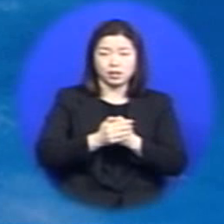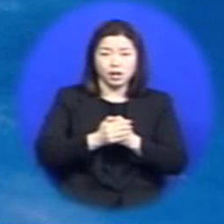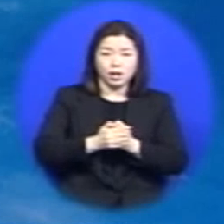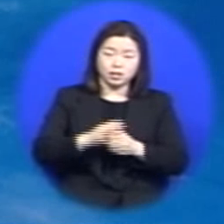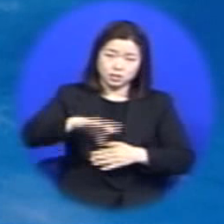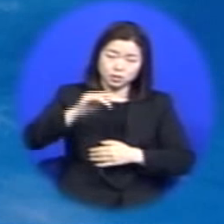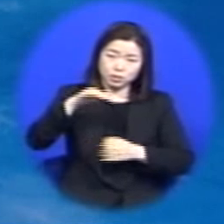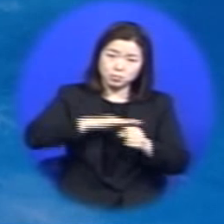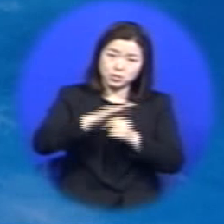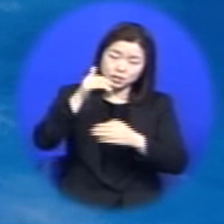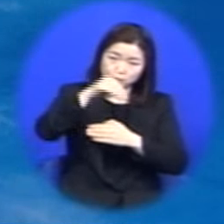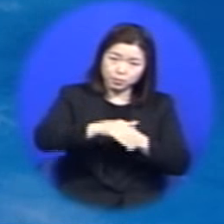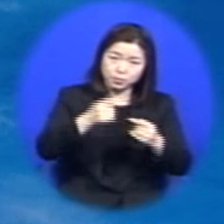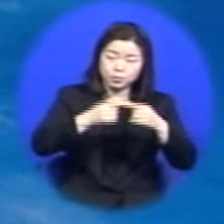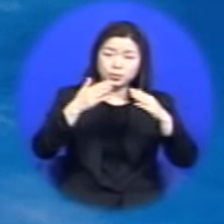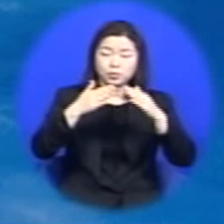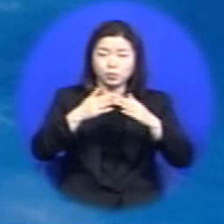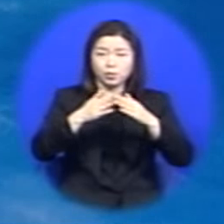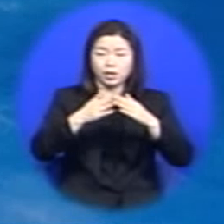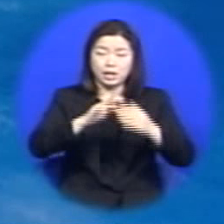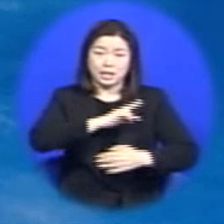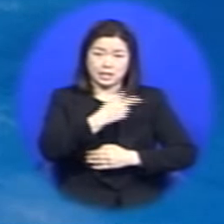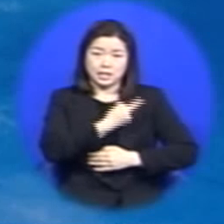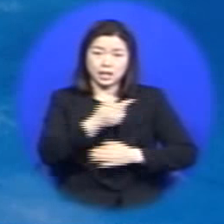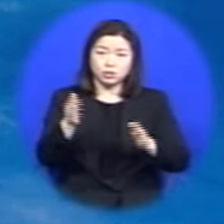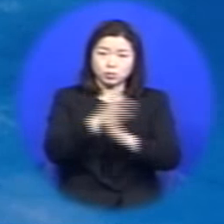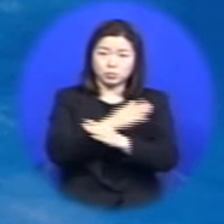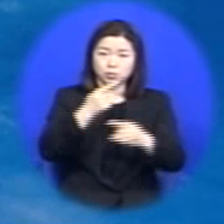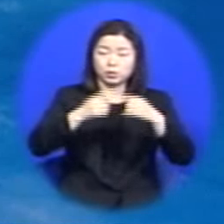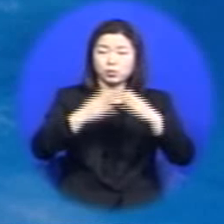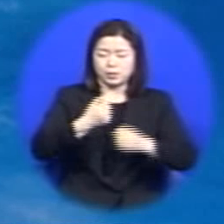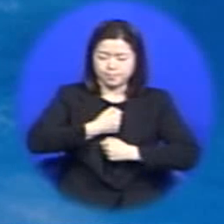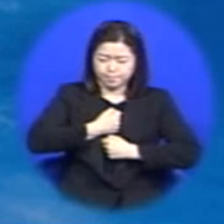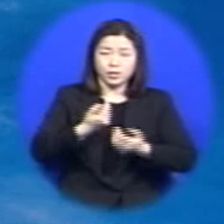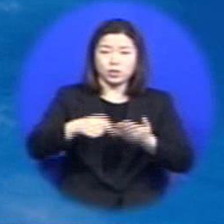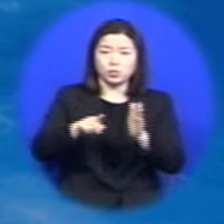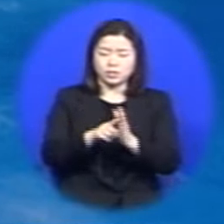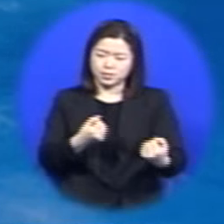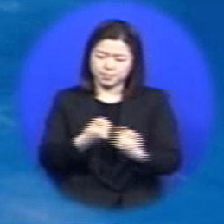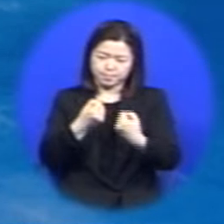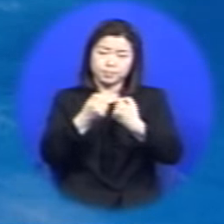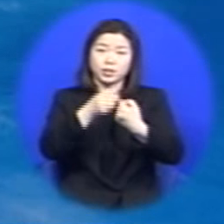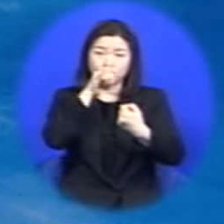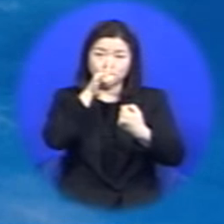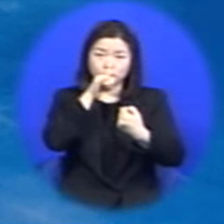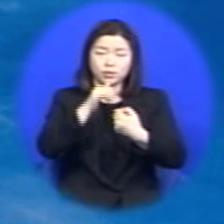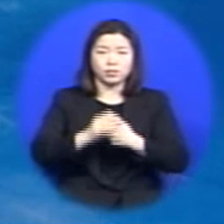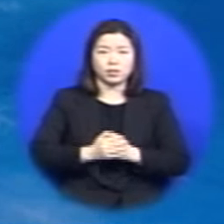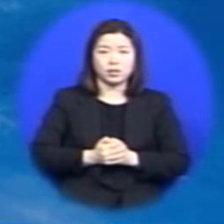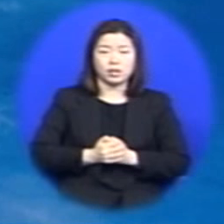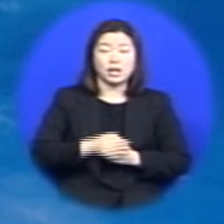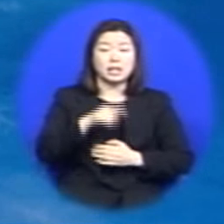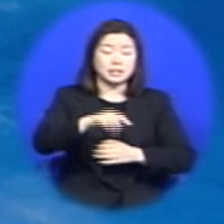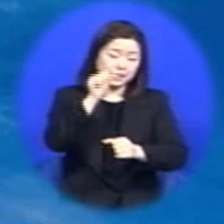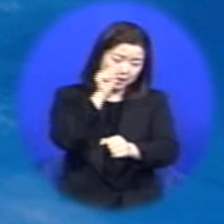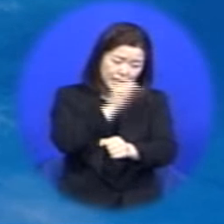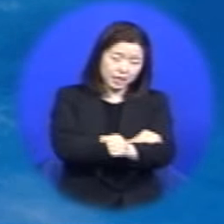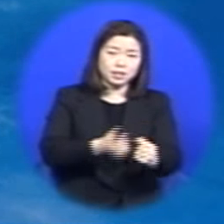교회는 이단으로부터 교회를 지키기 위해서 그들은 싸웠어요. 그걸